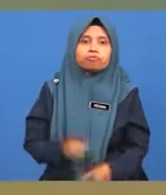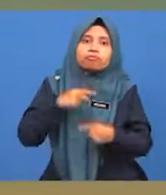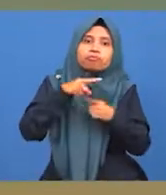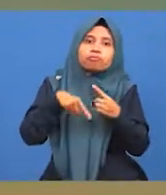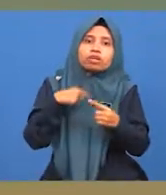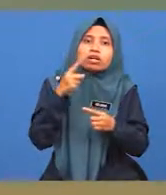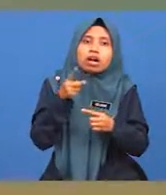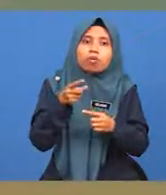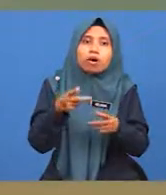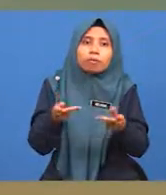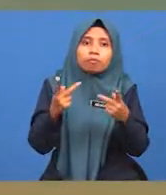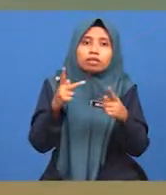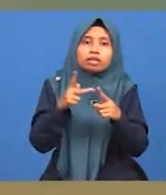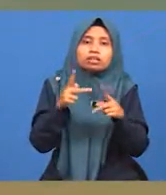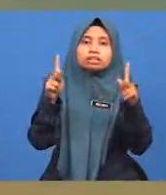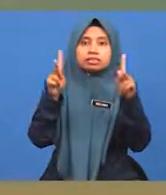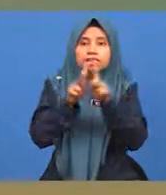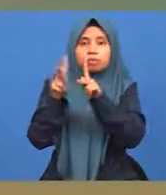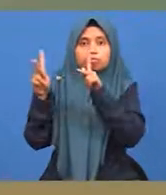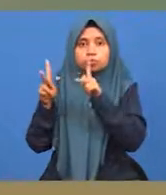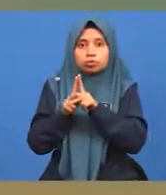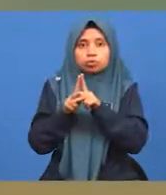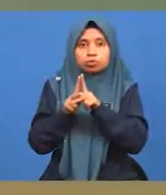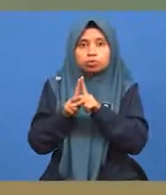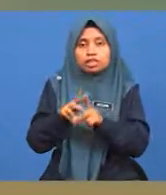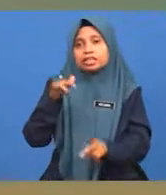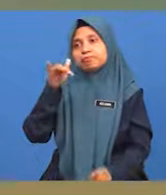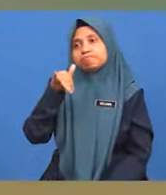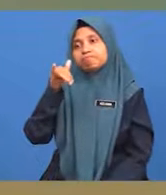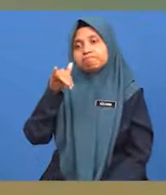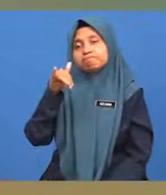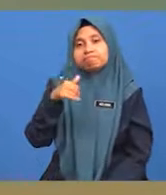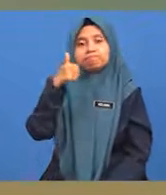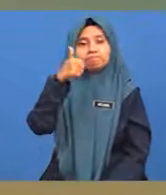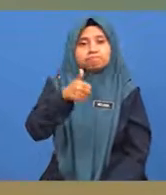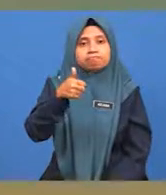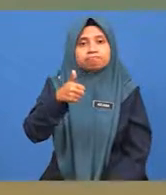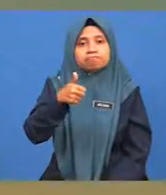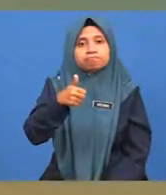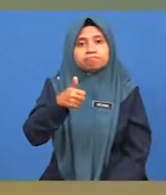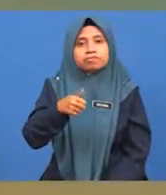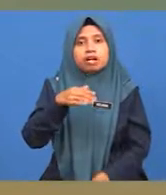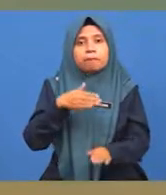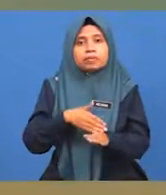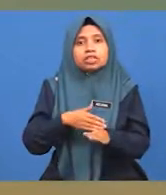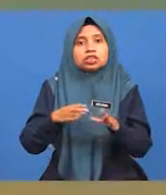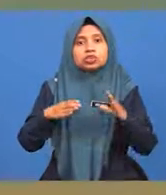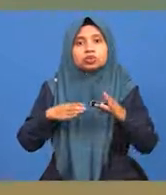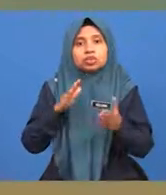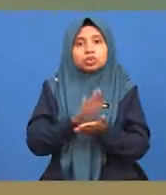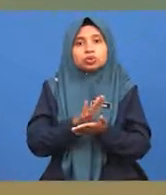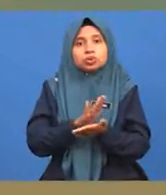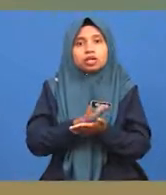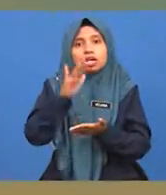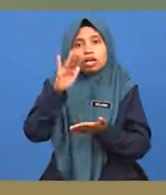Bilakah awak pulang ke kampung? Ya, bagus. Pada cuti